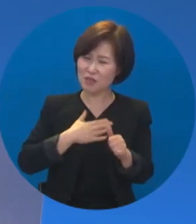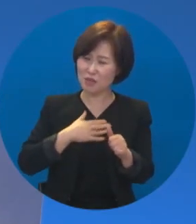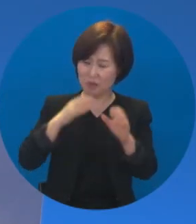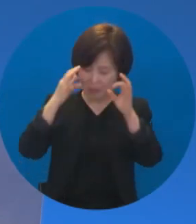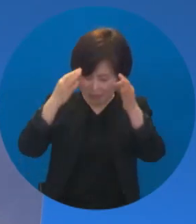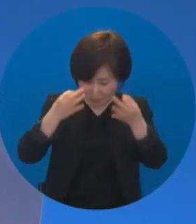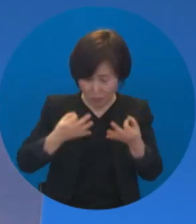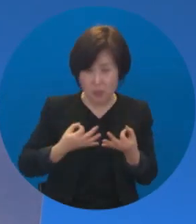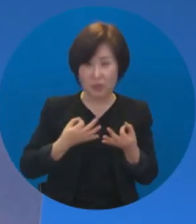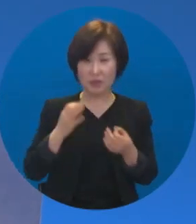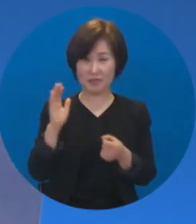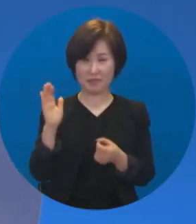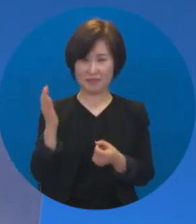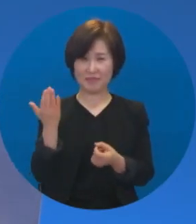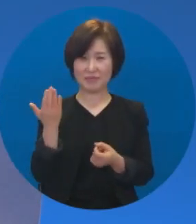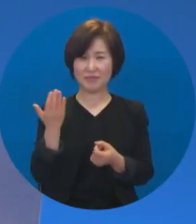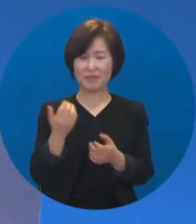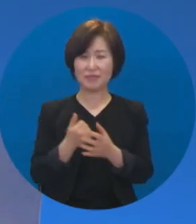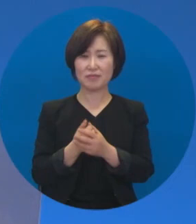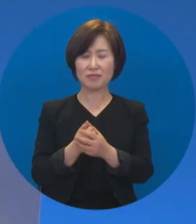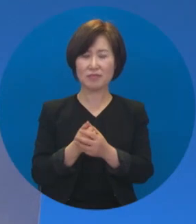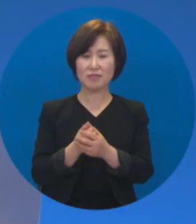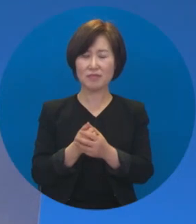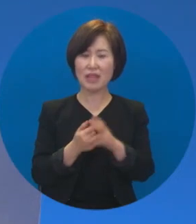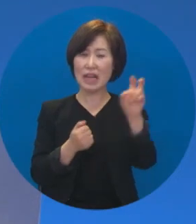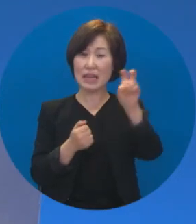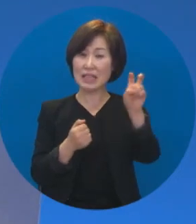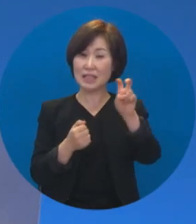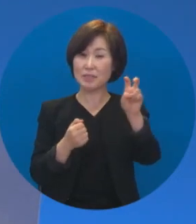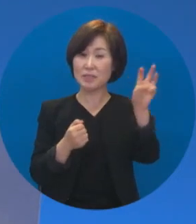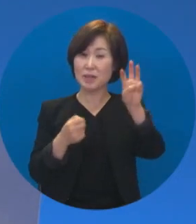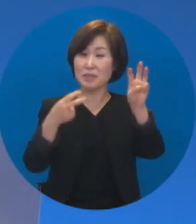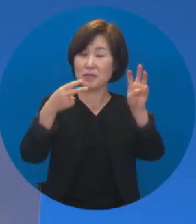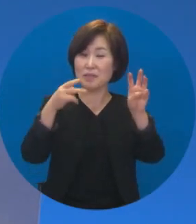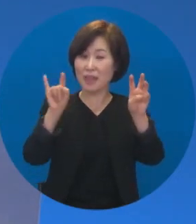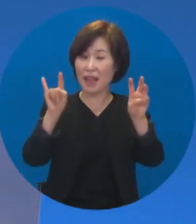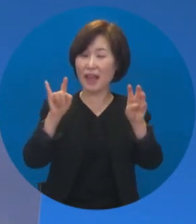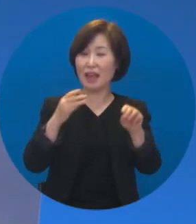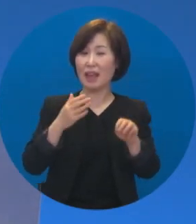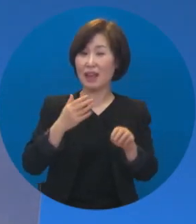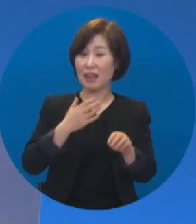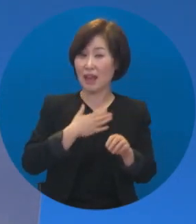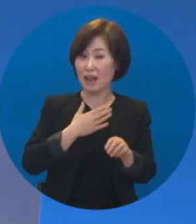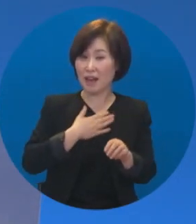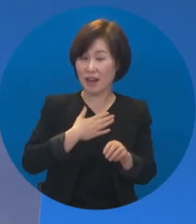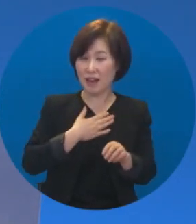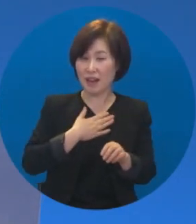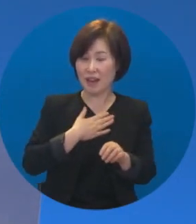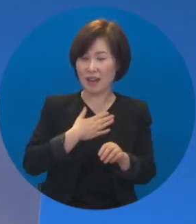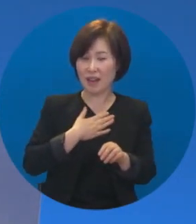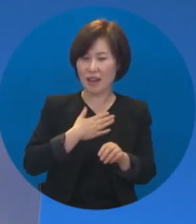보았습니다. 그러나 20대의 저와 지금의 저는 완전히 다른 생각을 하고 있어요.